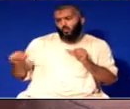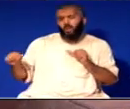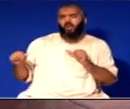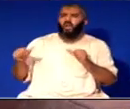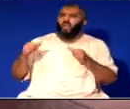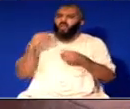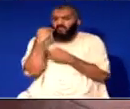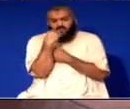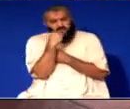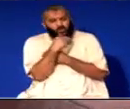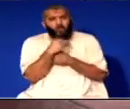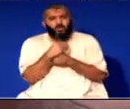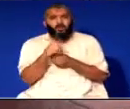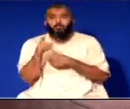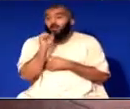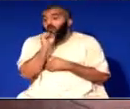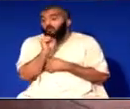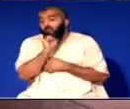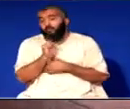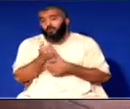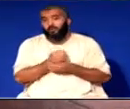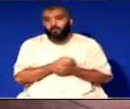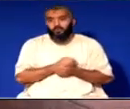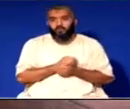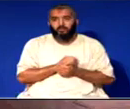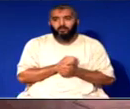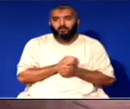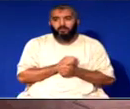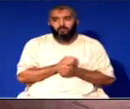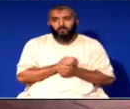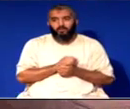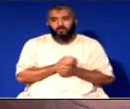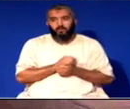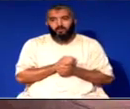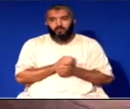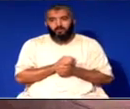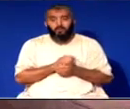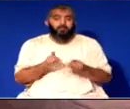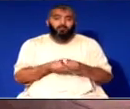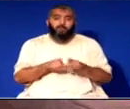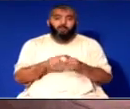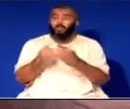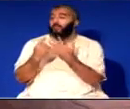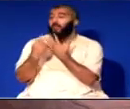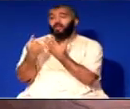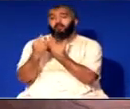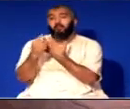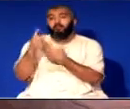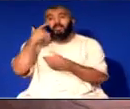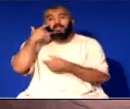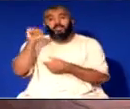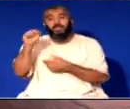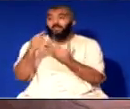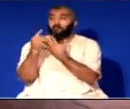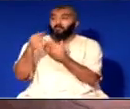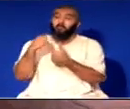وهذا أبائنا وأمهاتنا. إنسان يقدر يقول هو راه هو هذاك الشخص هو يرضى بنفسه هذاك الشيء، لو كان هو يقول هو لاني مريض، أو يقول